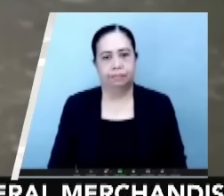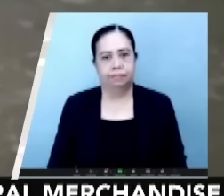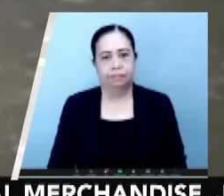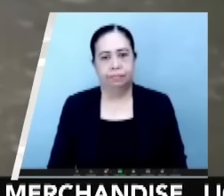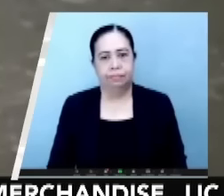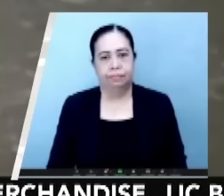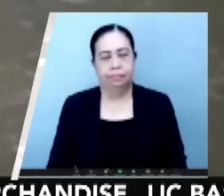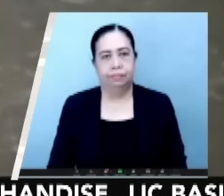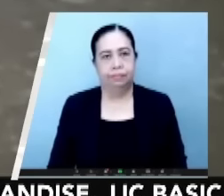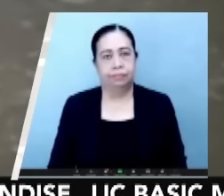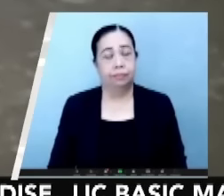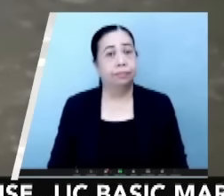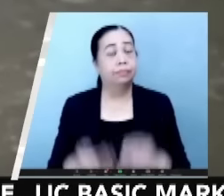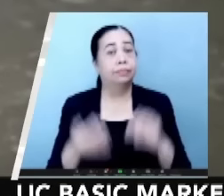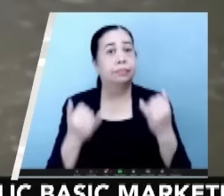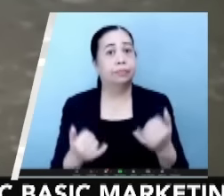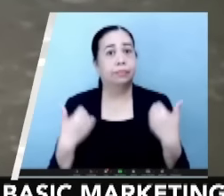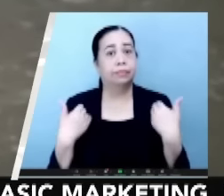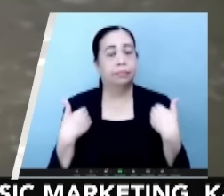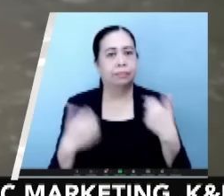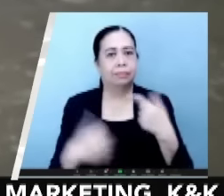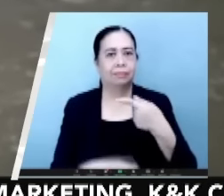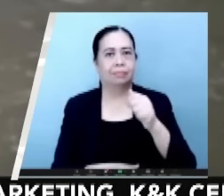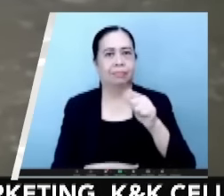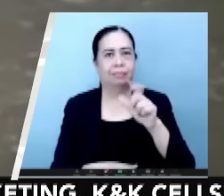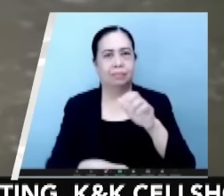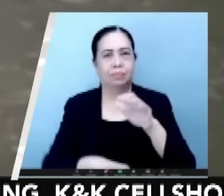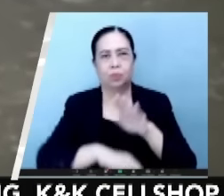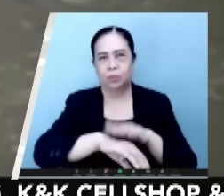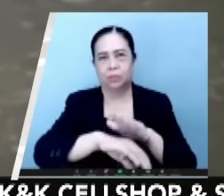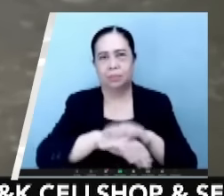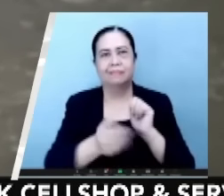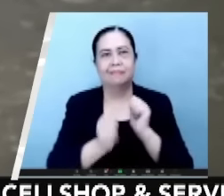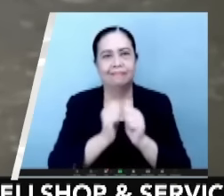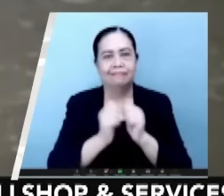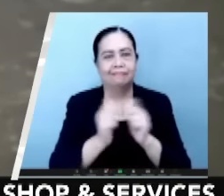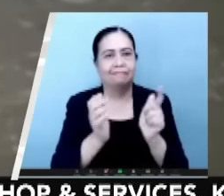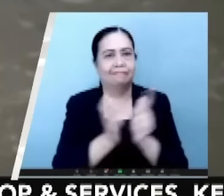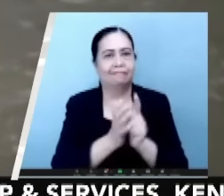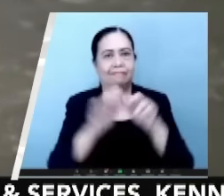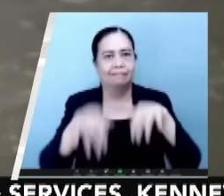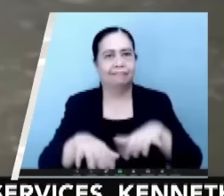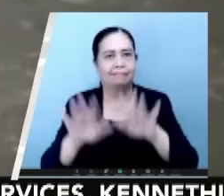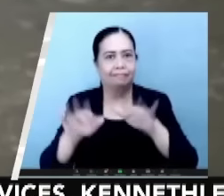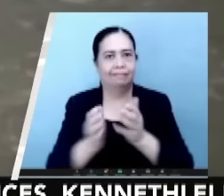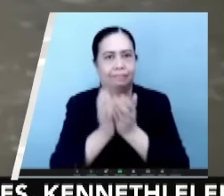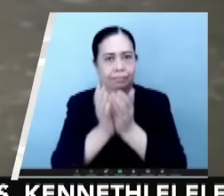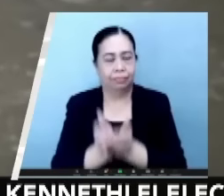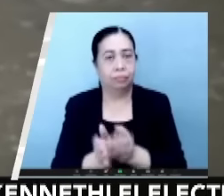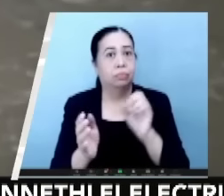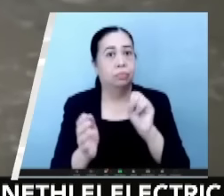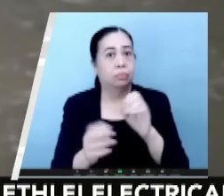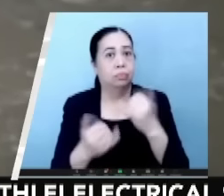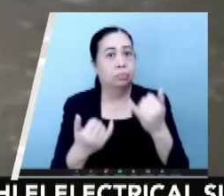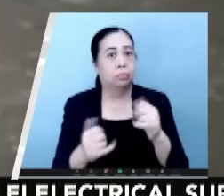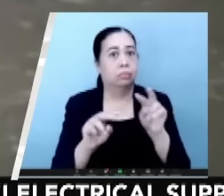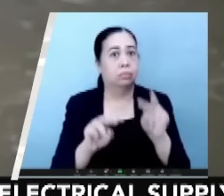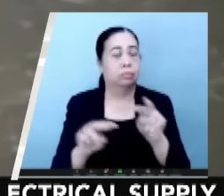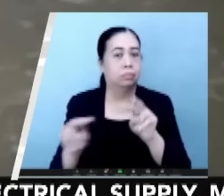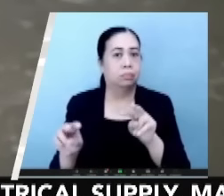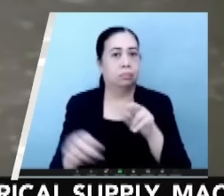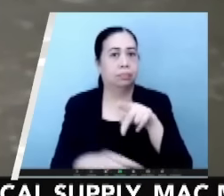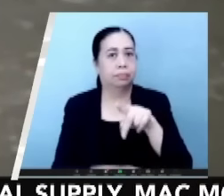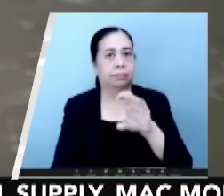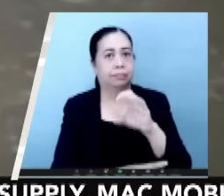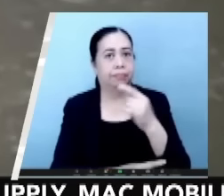Emil, sa ngayon meron pa rin gale warning nakataas sa baybayin ng Aurora. Kaya naman, nakabantay pa rin ng Philippine Coast Guard. Hindi pa rin